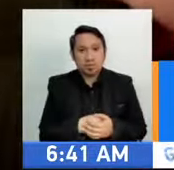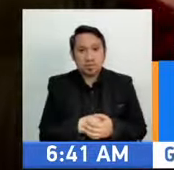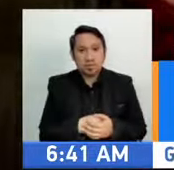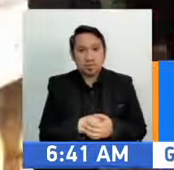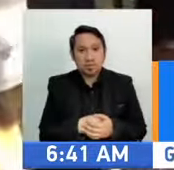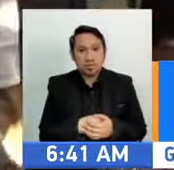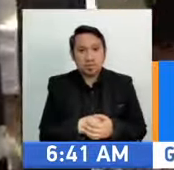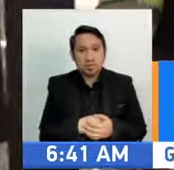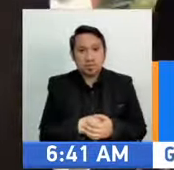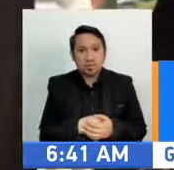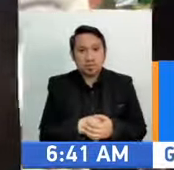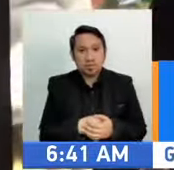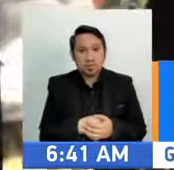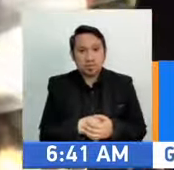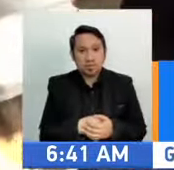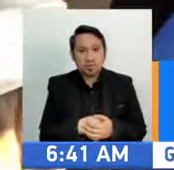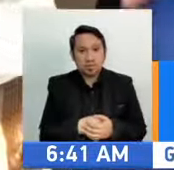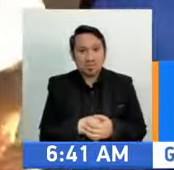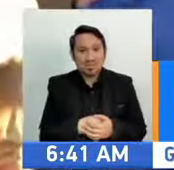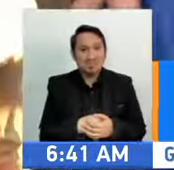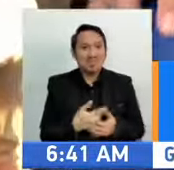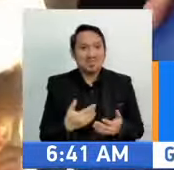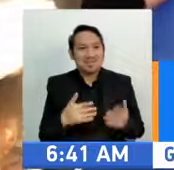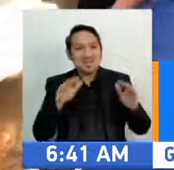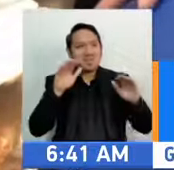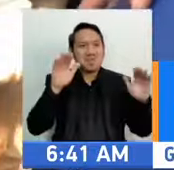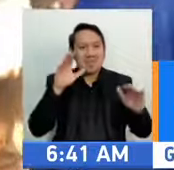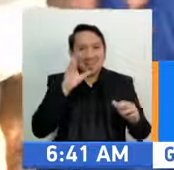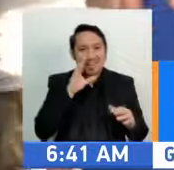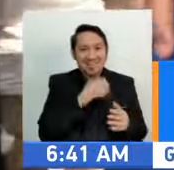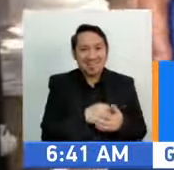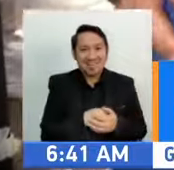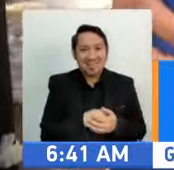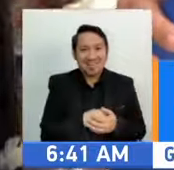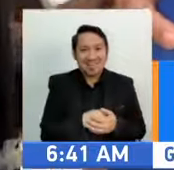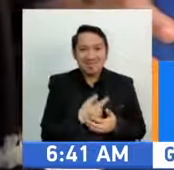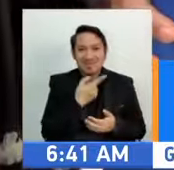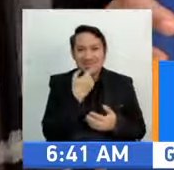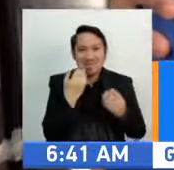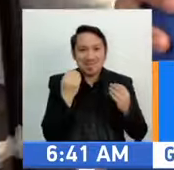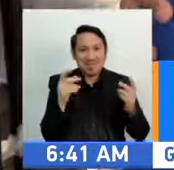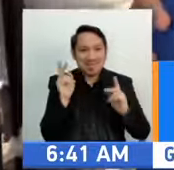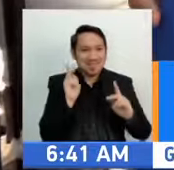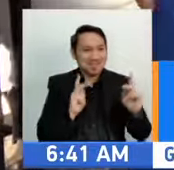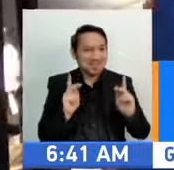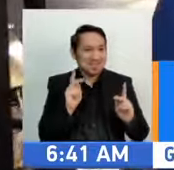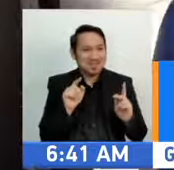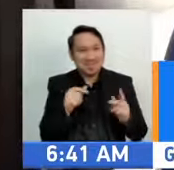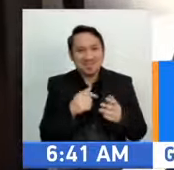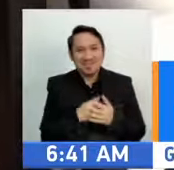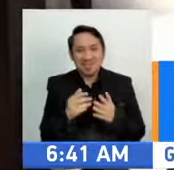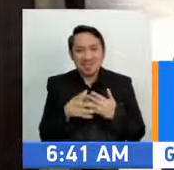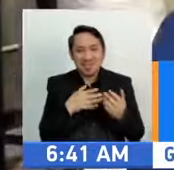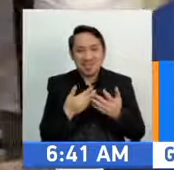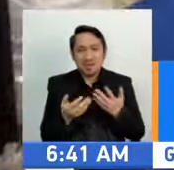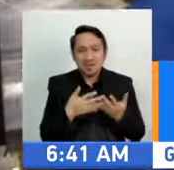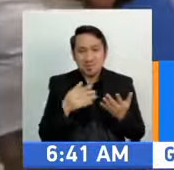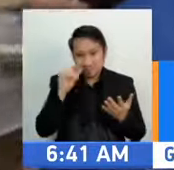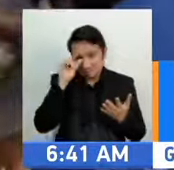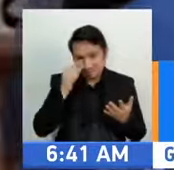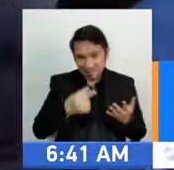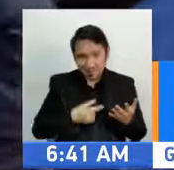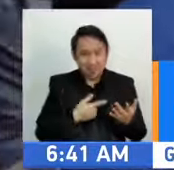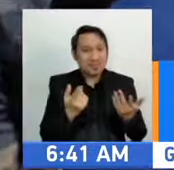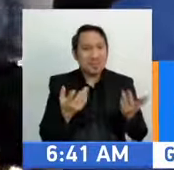Ayan, hello. Ayan, ito pala, Diyos ko po. Kasi naman ang daming, tao. Ayan, batiin natin yung mga kumakain. Ayan, maraming salamat po sa lahat